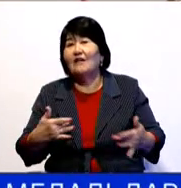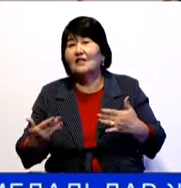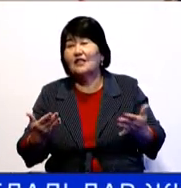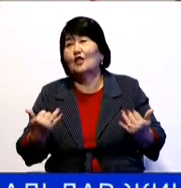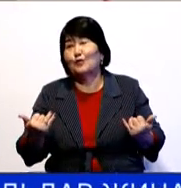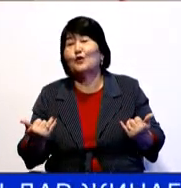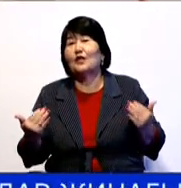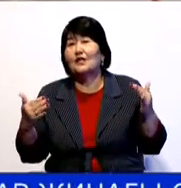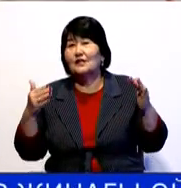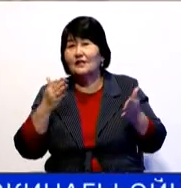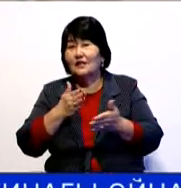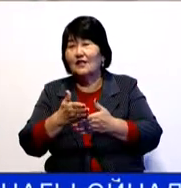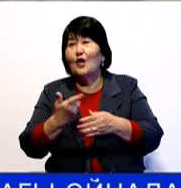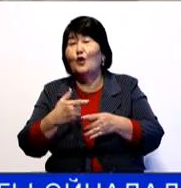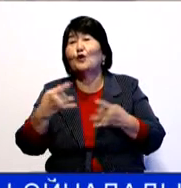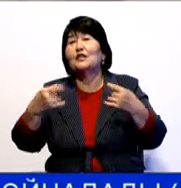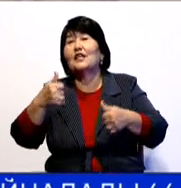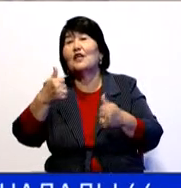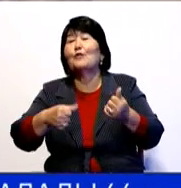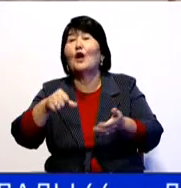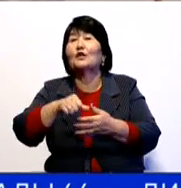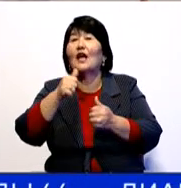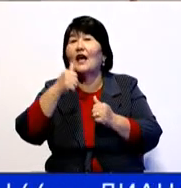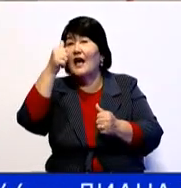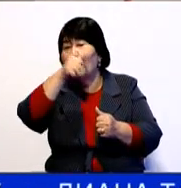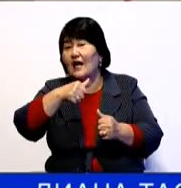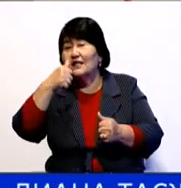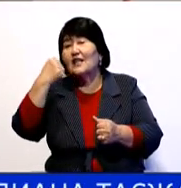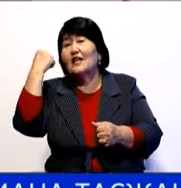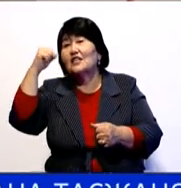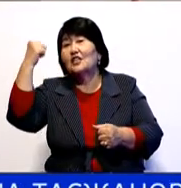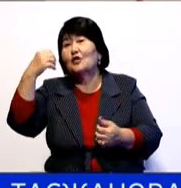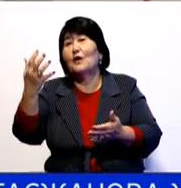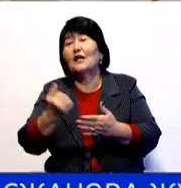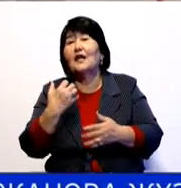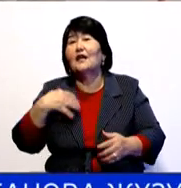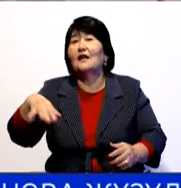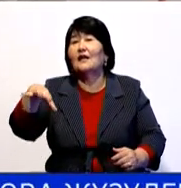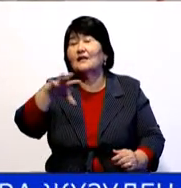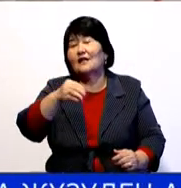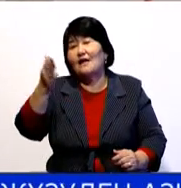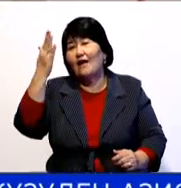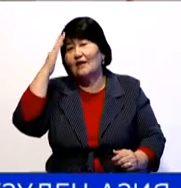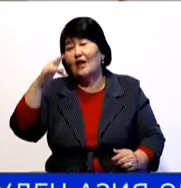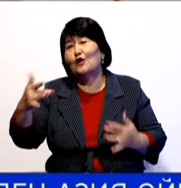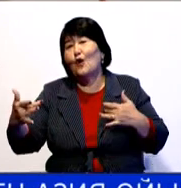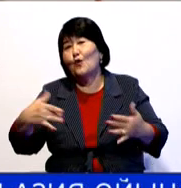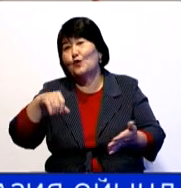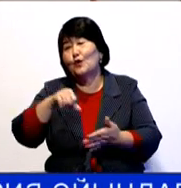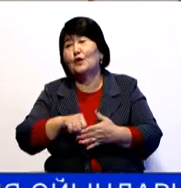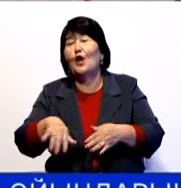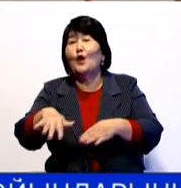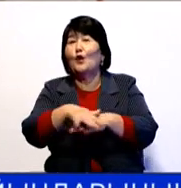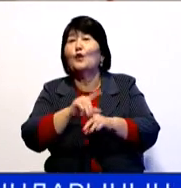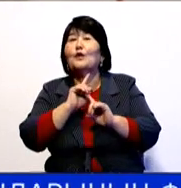кешке жалпы осы телебайқауға қатысып әр жылдары жеңімпаз атанған сырдың тумат дарындары өнер көрсетіп